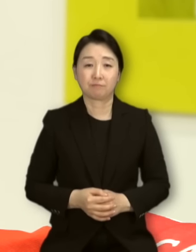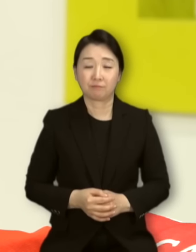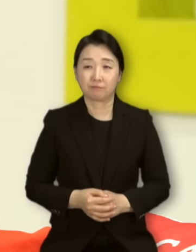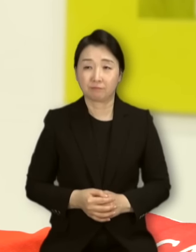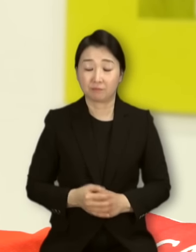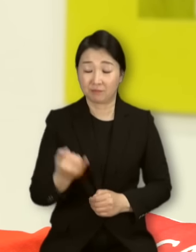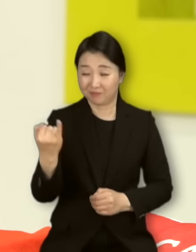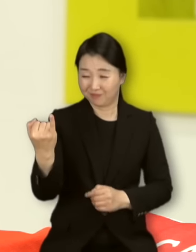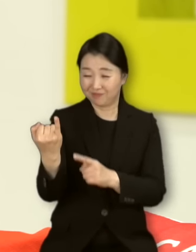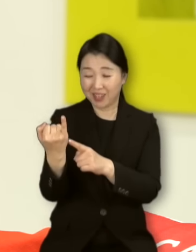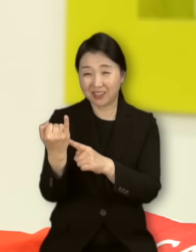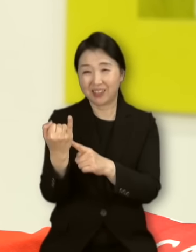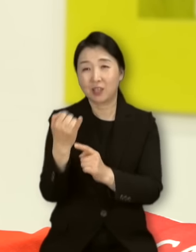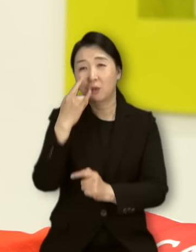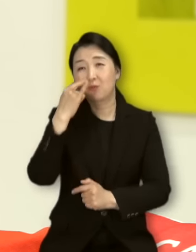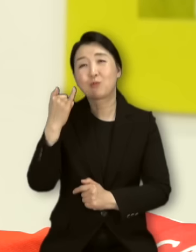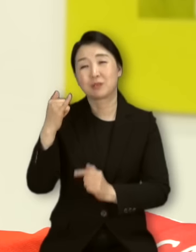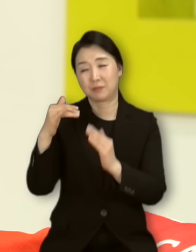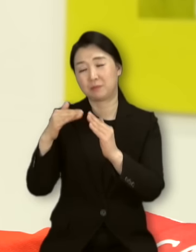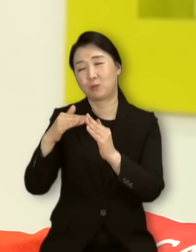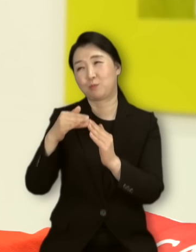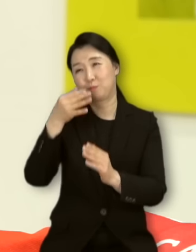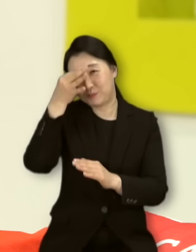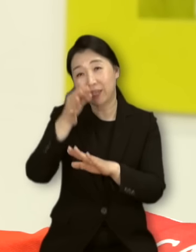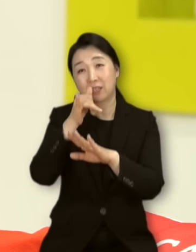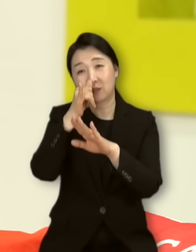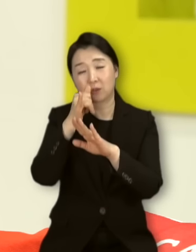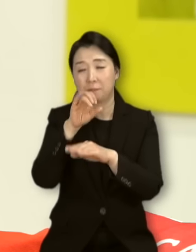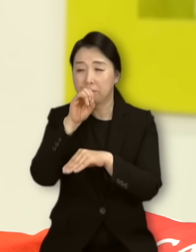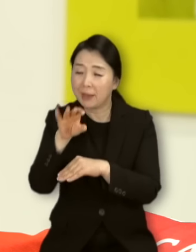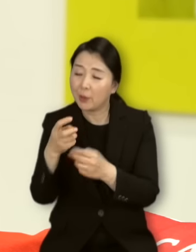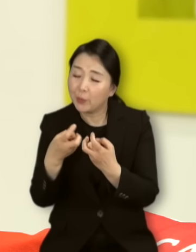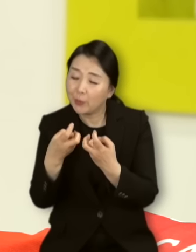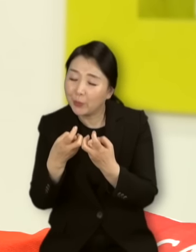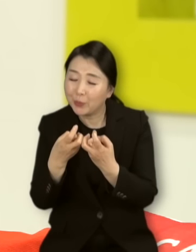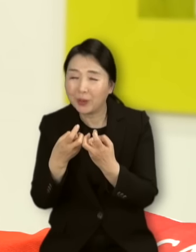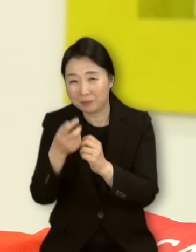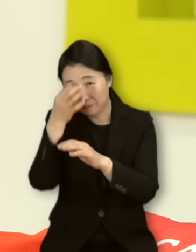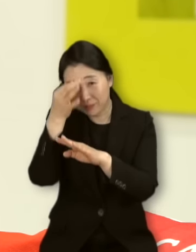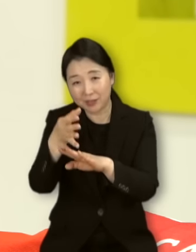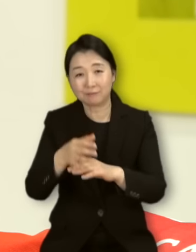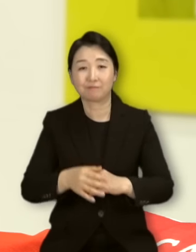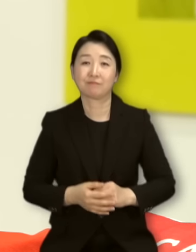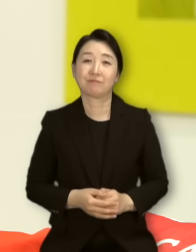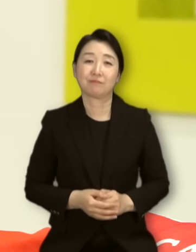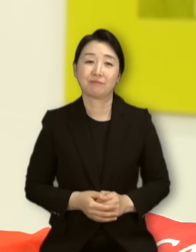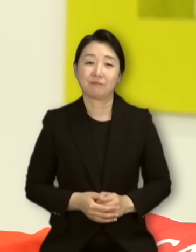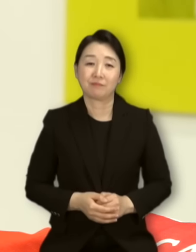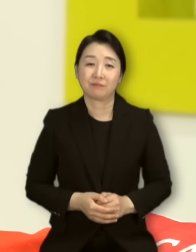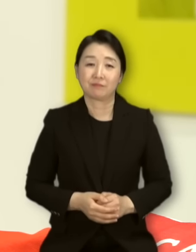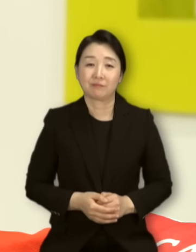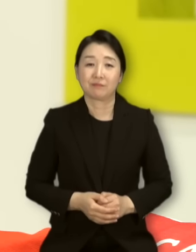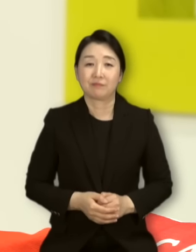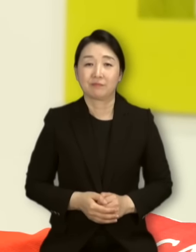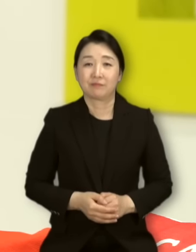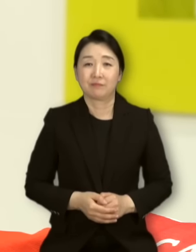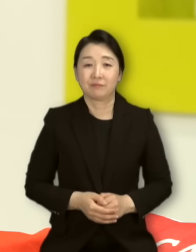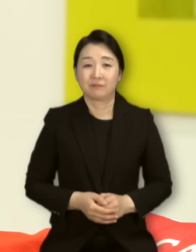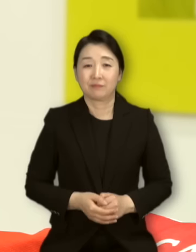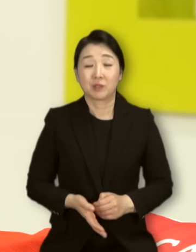처갓 집에도 많이 죄송스럽기도 하고 예 그래서 어떻게 얘기를 꺼내야 되나 실 예 많이 힘들었고